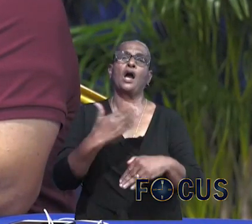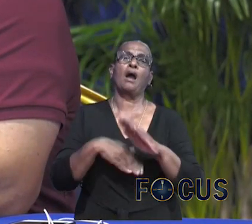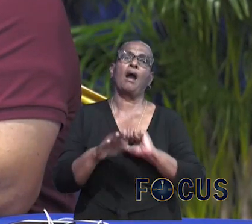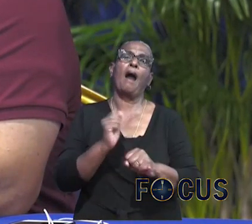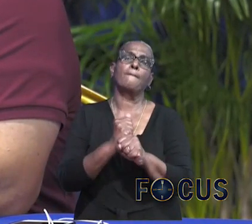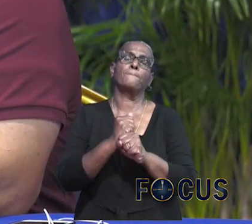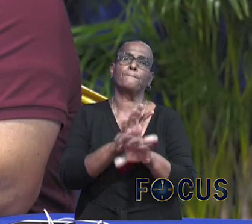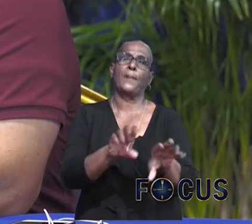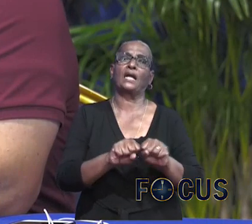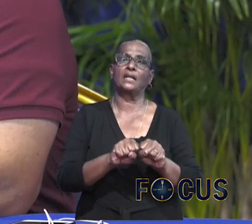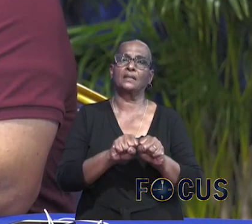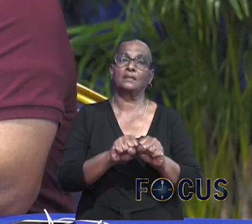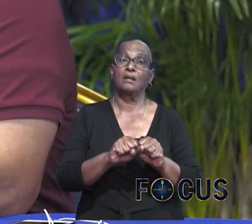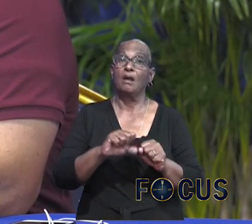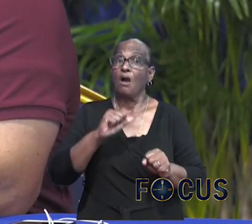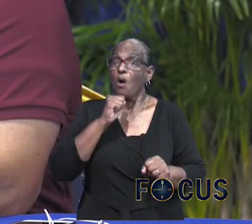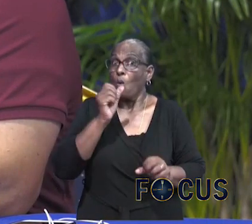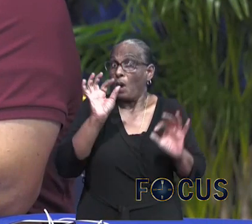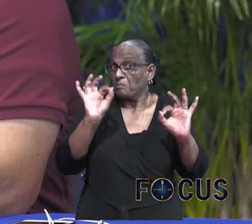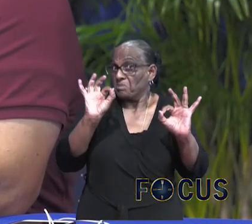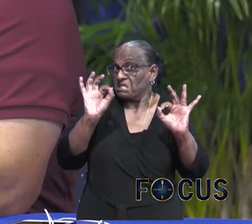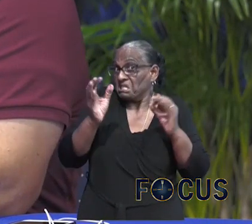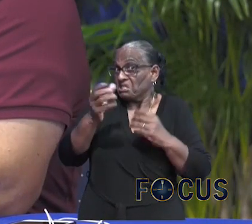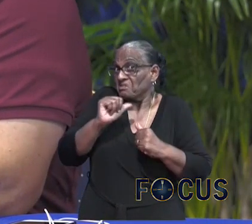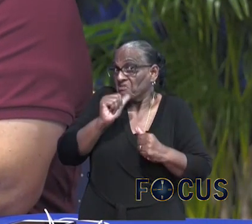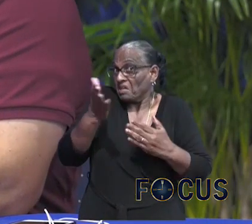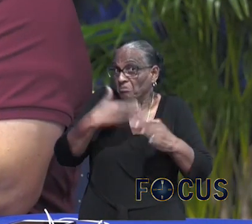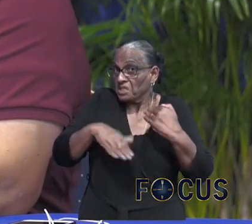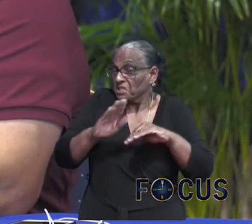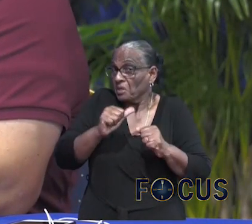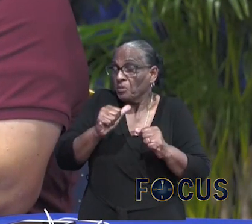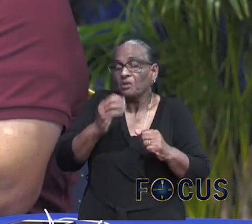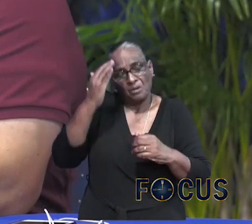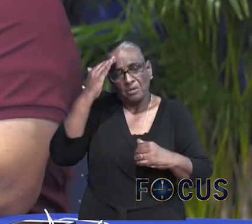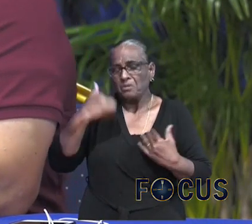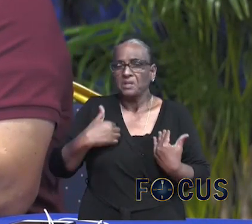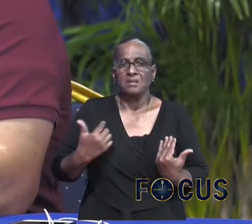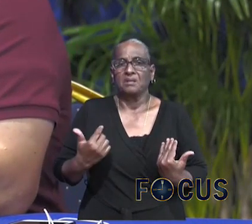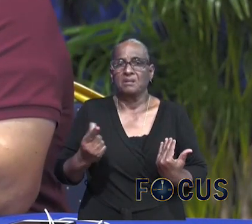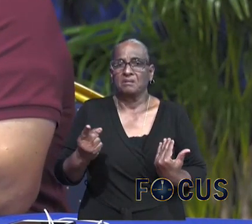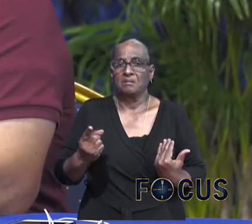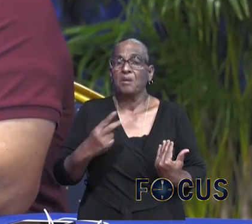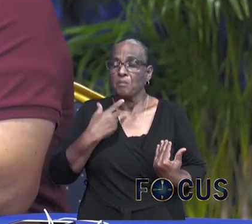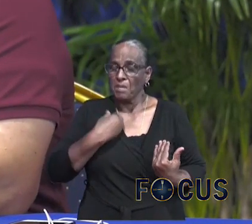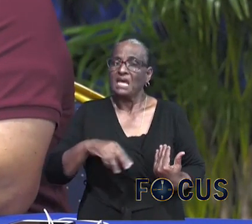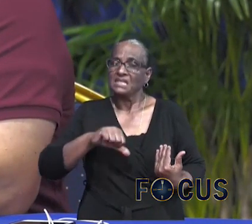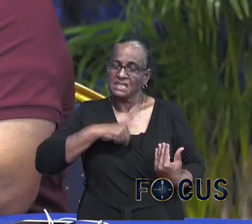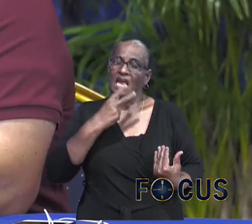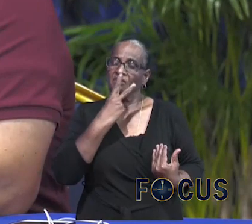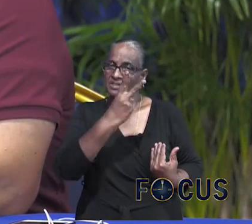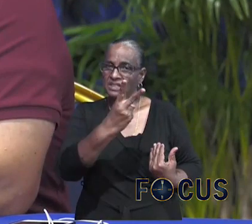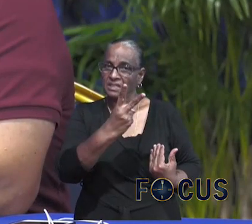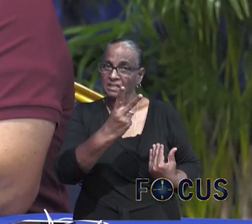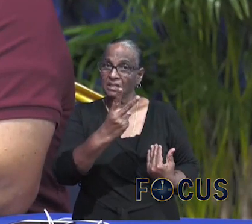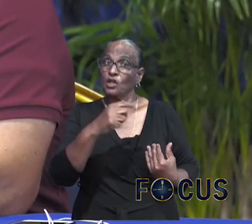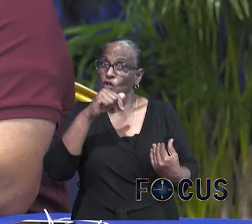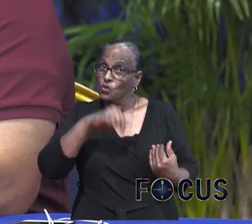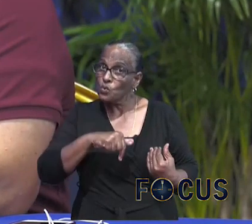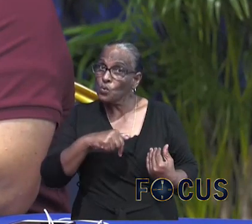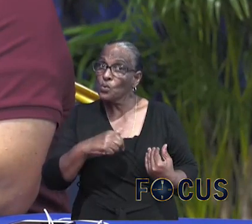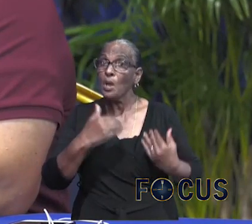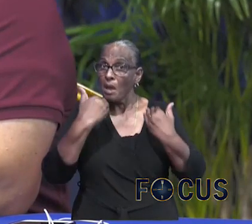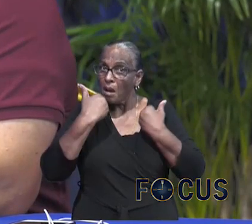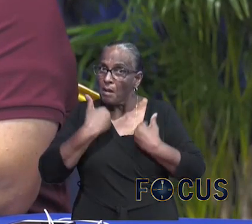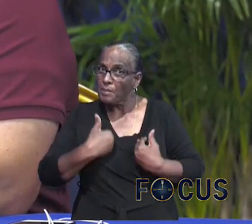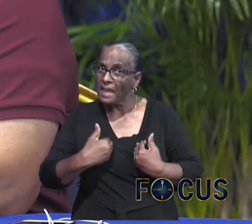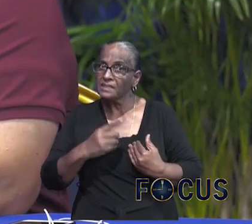het precies gaat worden. Dat zal men dus nog bemerken. Per slot van rekening zijn de mensen dus illegaal in Suriname.